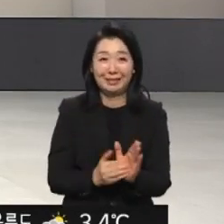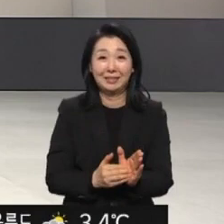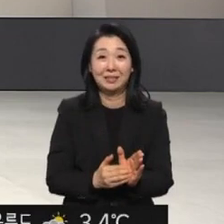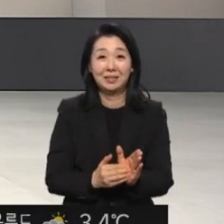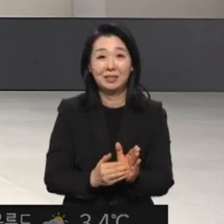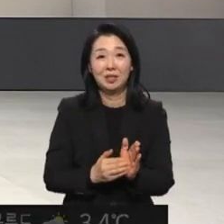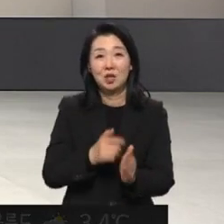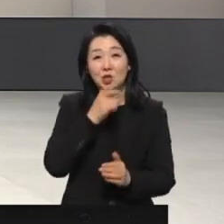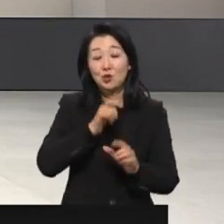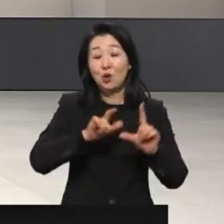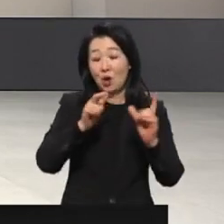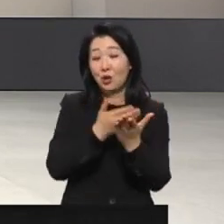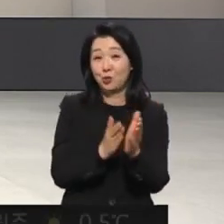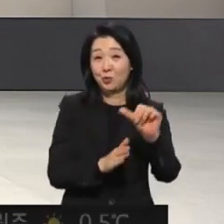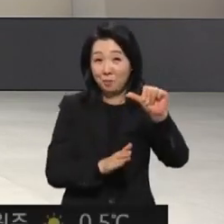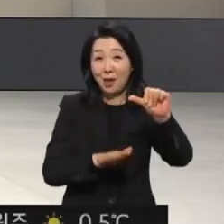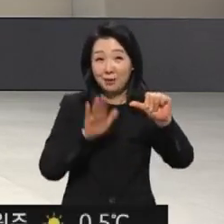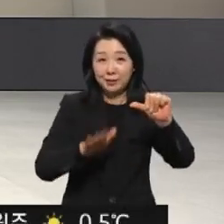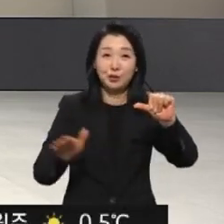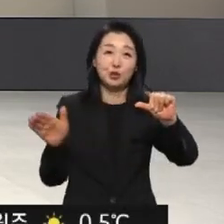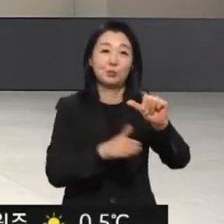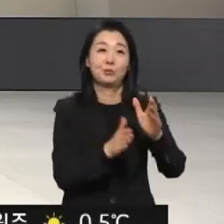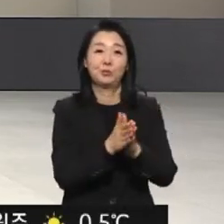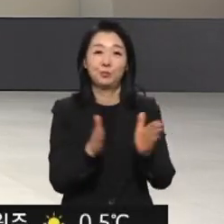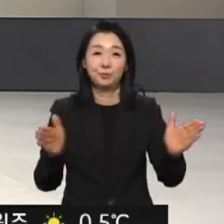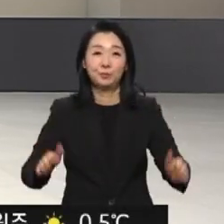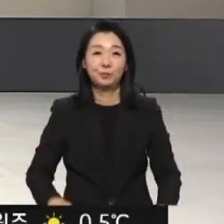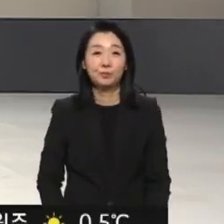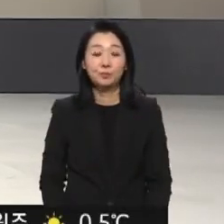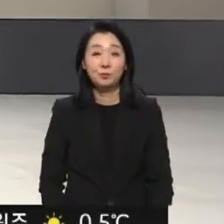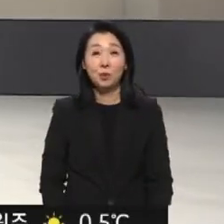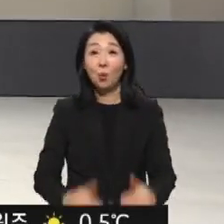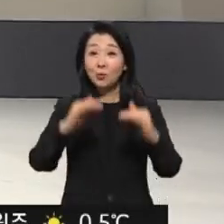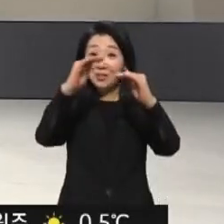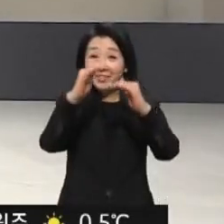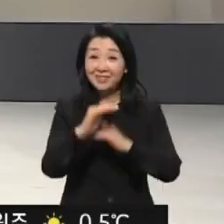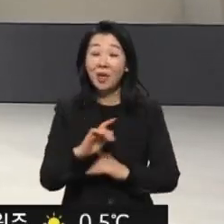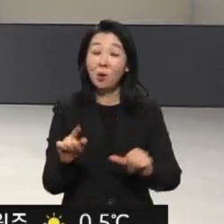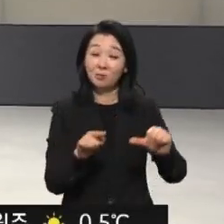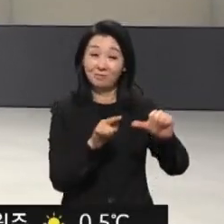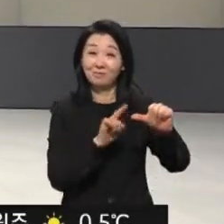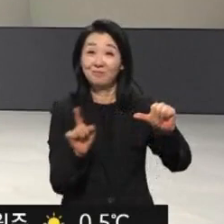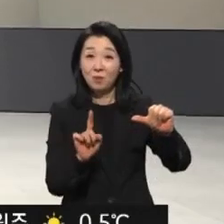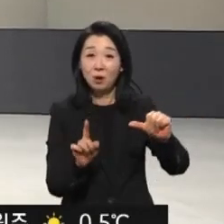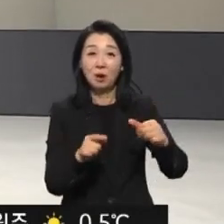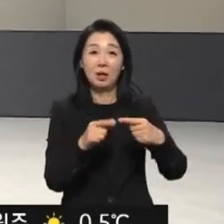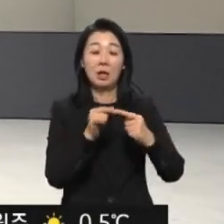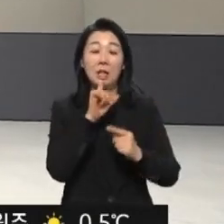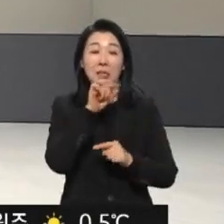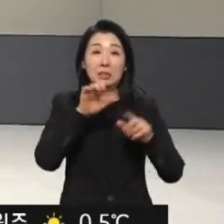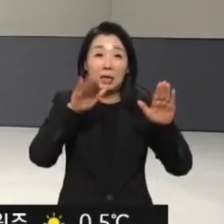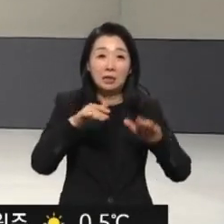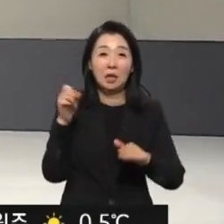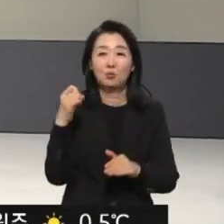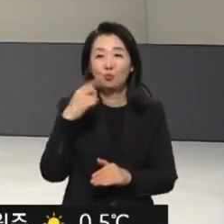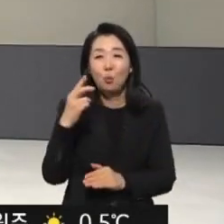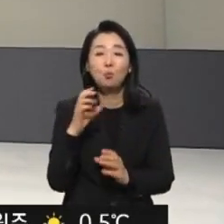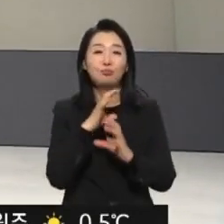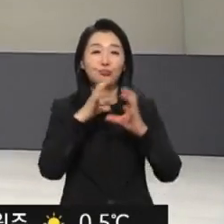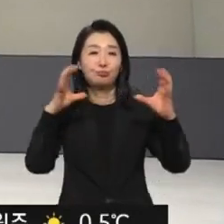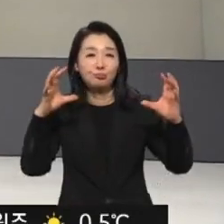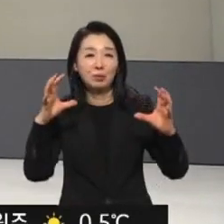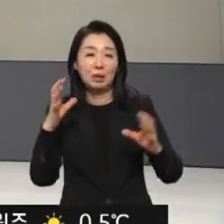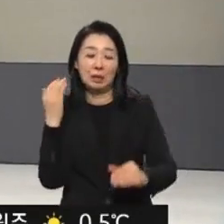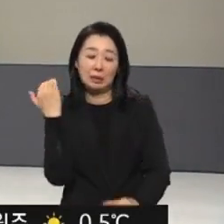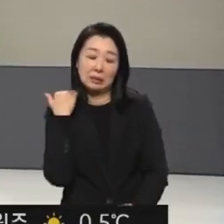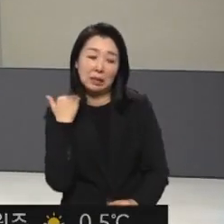왔습니다. 수요일의 뉴스픽5 바로 시작해보겠습니다. 네, 오늘 준비한 소식은요. 새때에 이어 풍선,